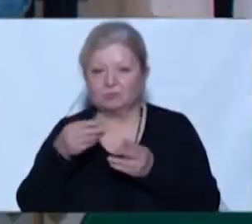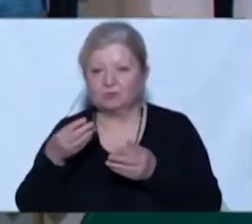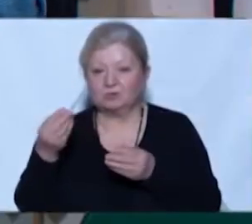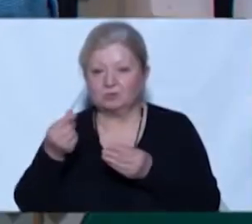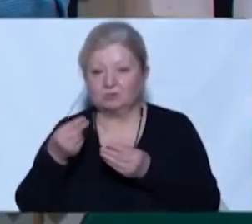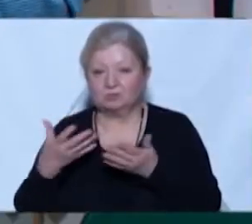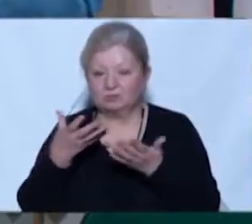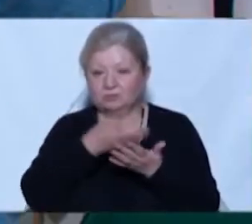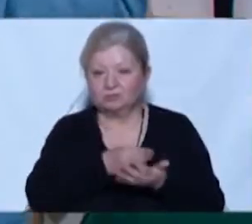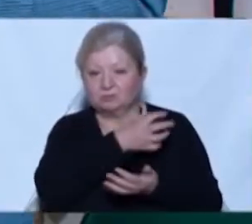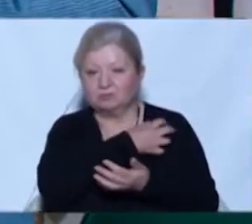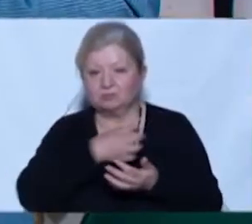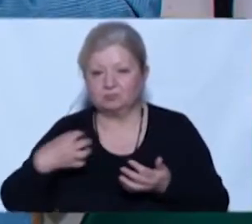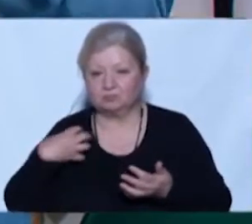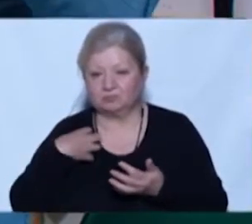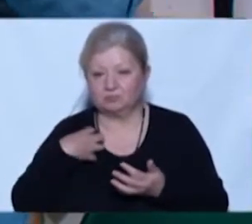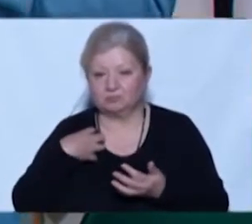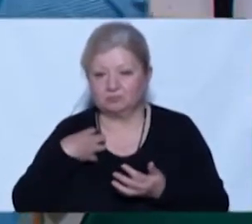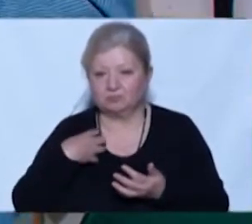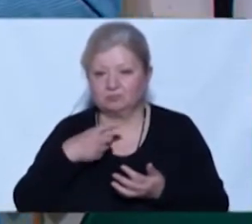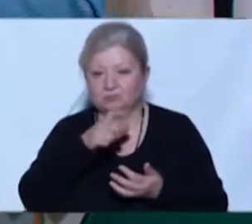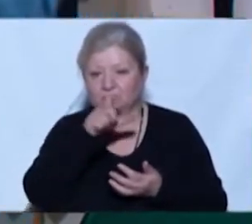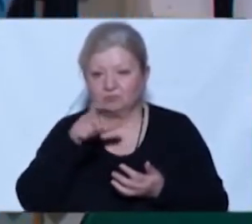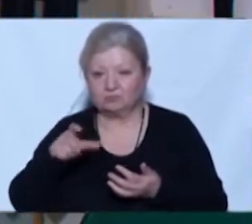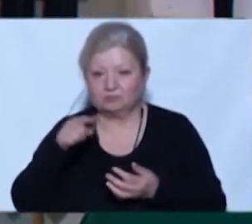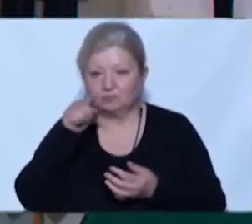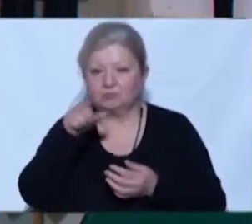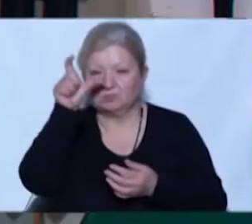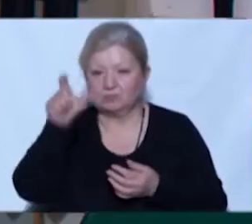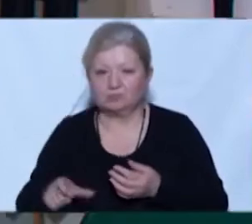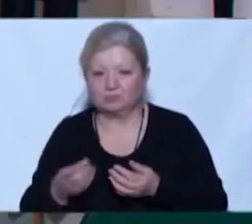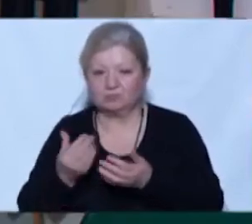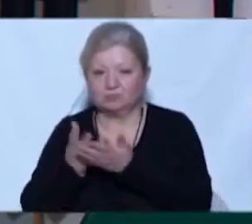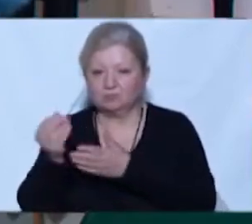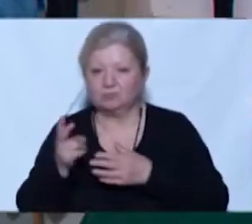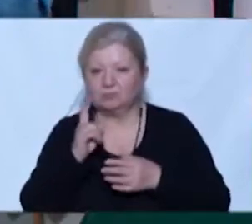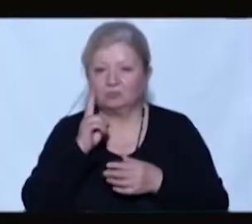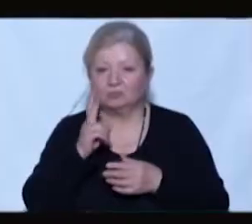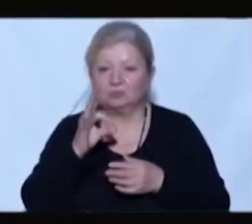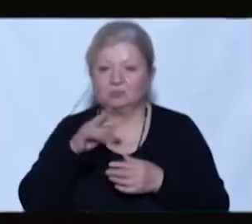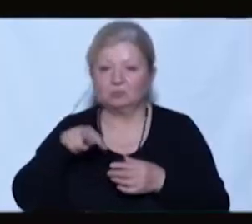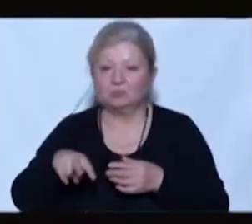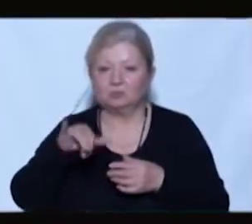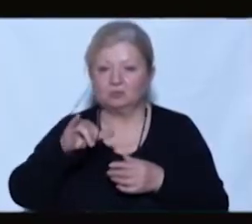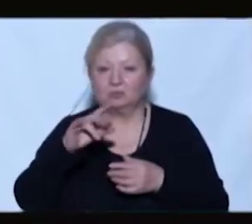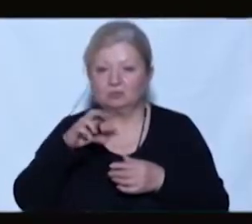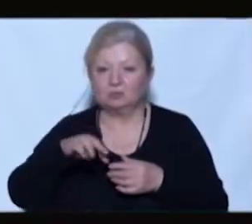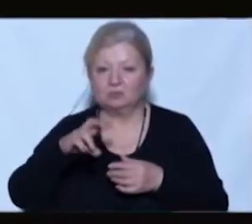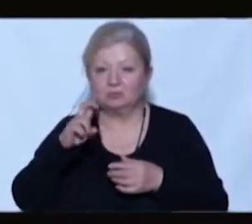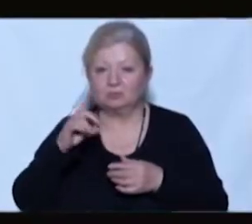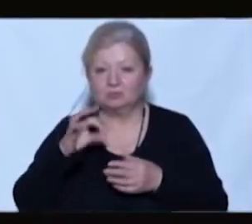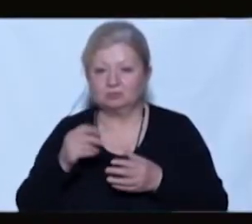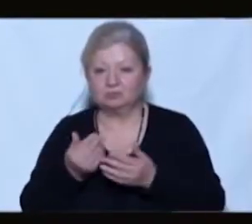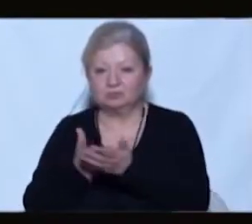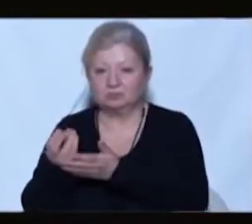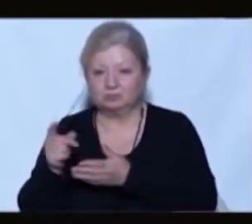მეფეებმა იმდროინდელი ერთ-ერთი გამოჩენილი ადამიანის ქრისტეფორე კოლუმბის მიერ შეთავაზებული იდეა. თავისთავად